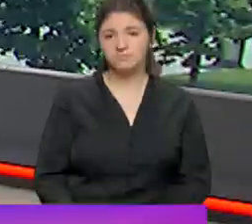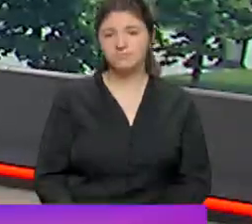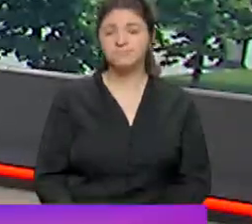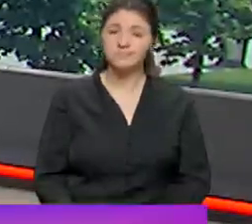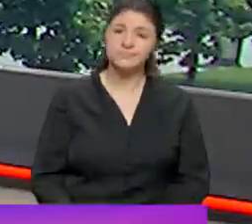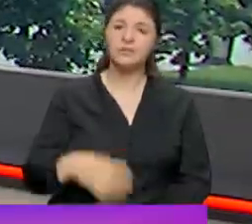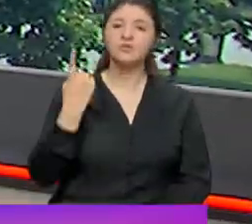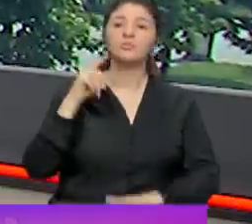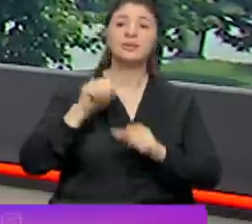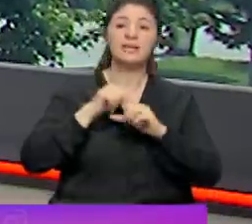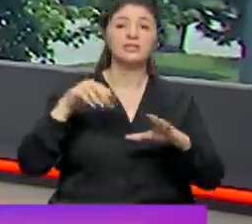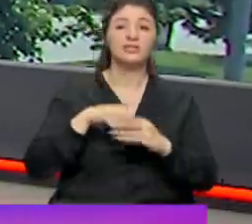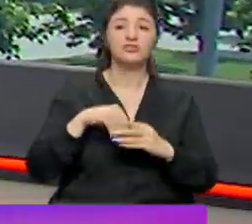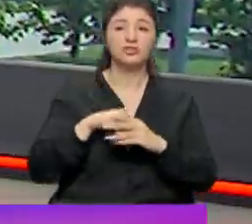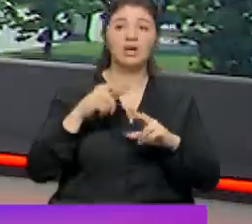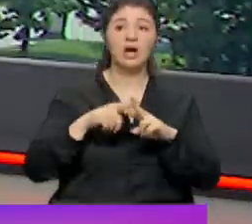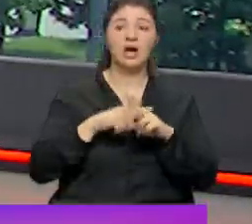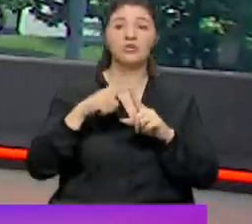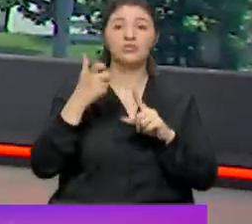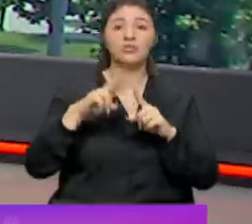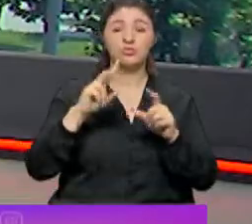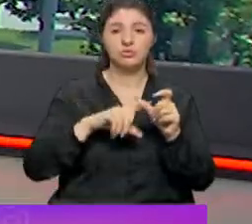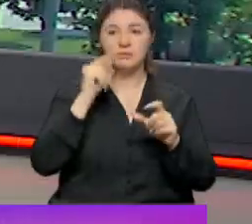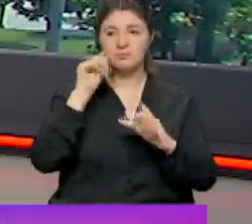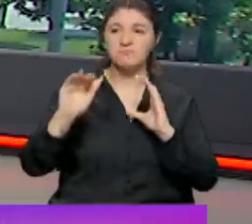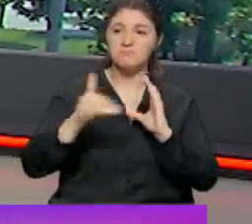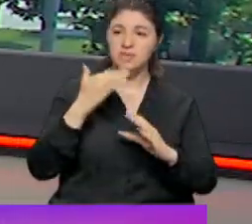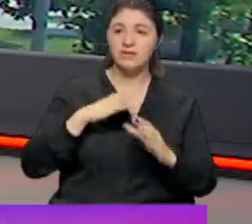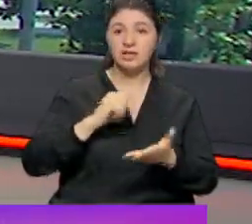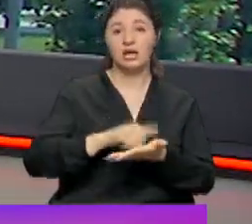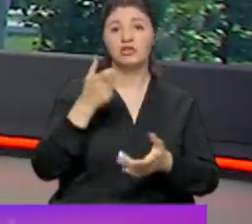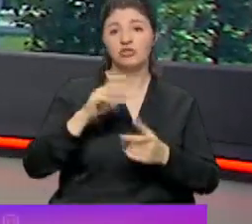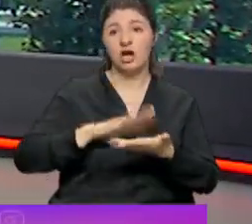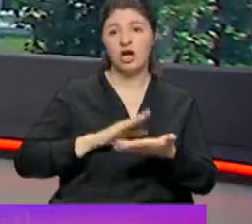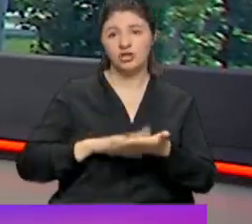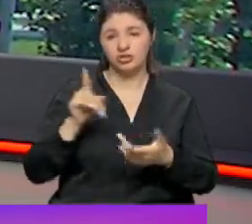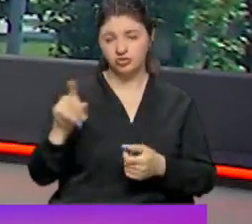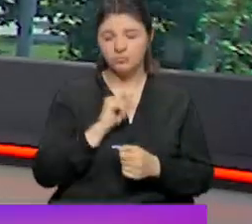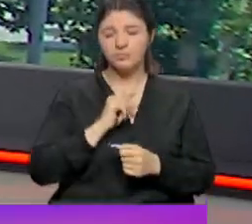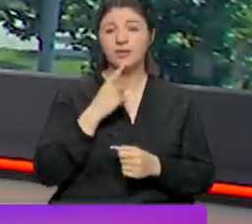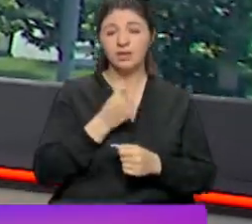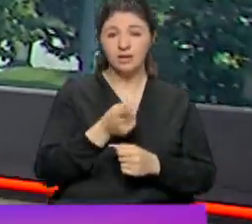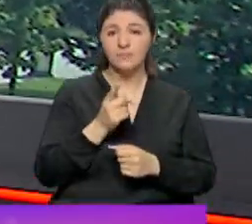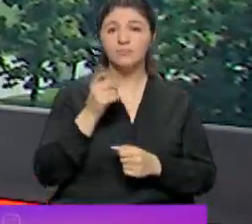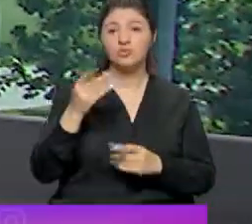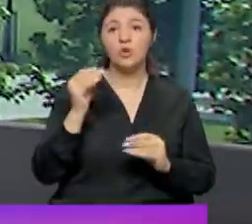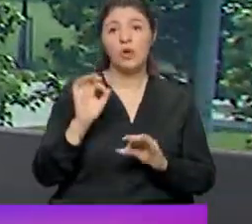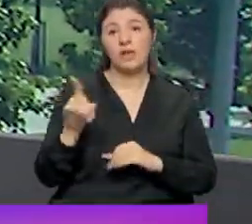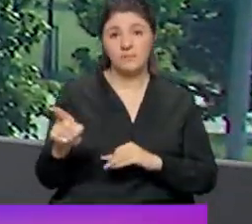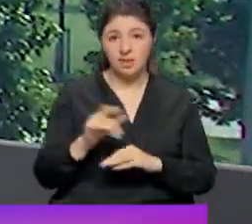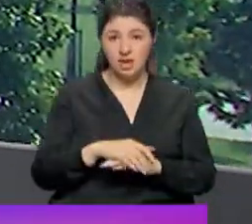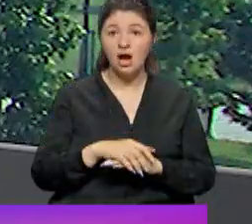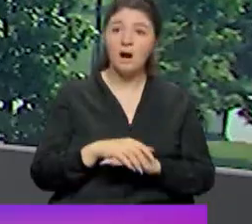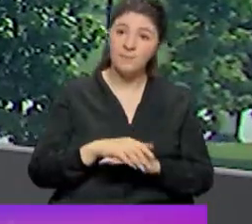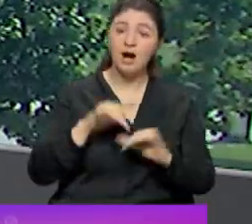dün bu yayın için Aytunç Erkin bir mesaj atmıştı gazeteci arkadaşım gazeteci-yazar dedi ki bu önemli